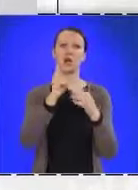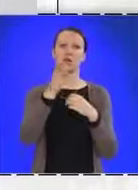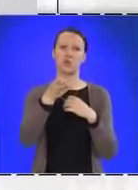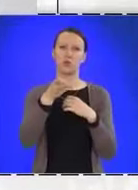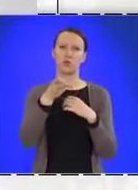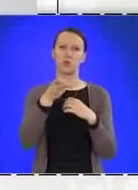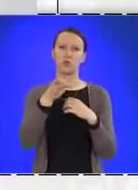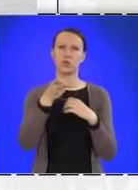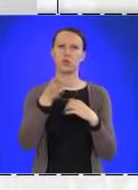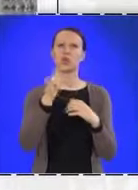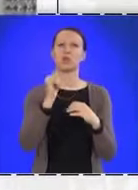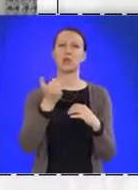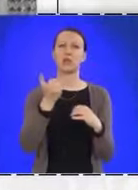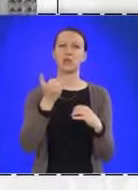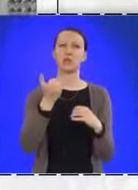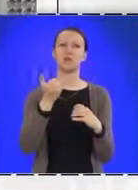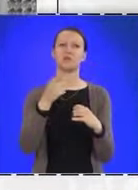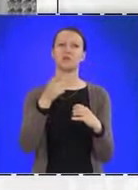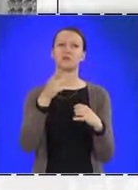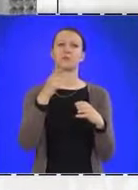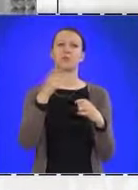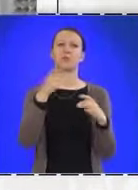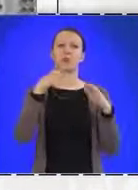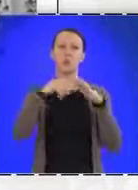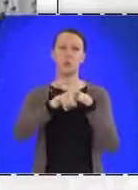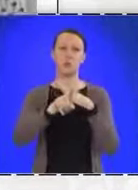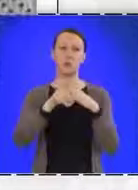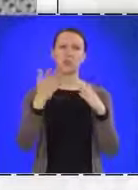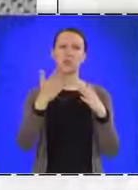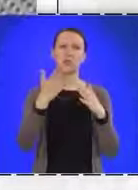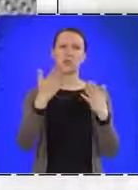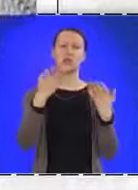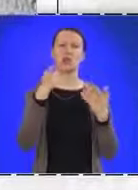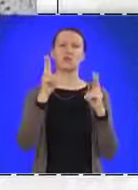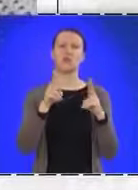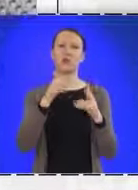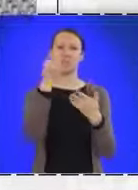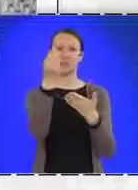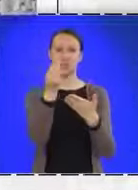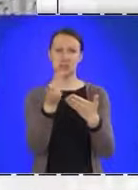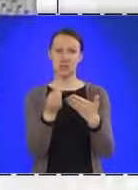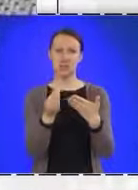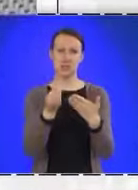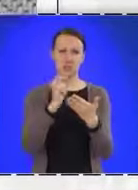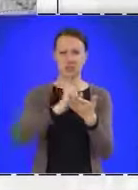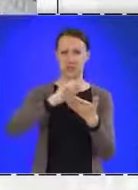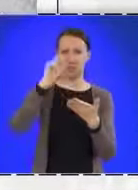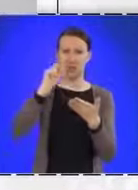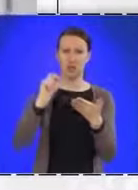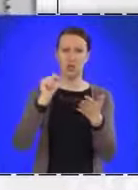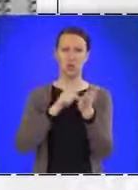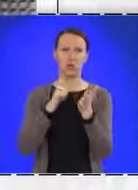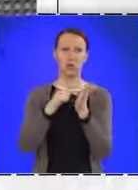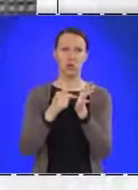a drugi je dijalektika unutarnjeg, gdje u stvari ono slikarsko, onu